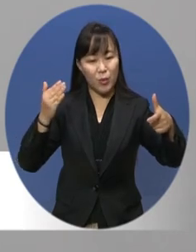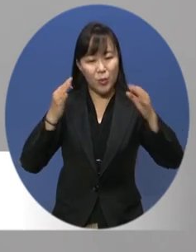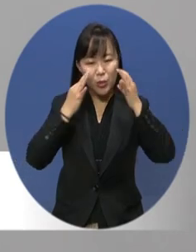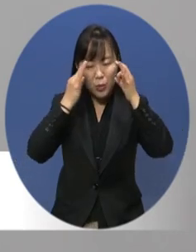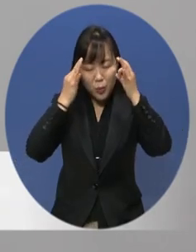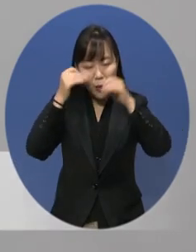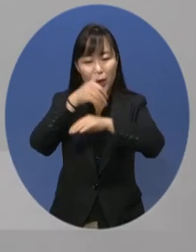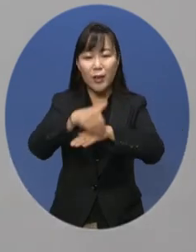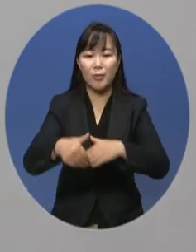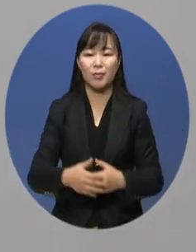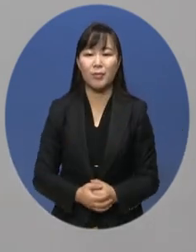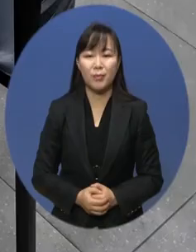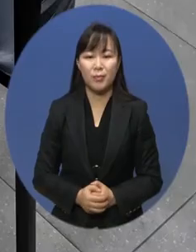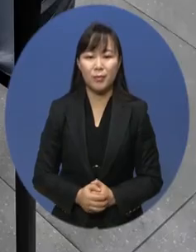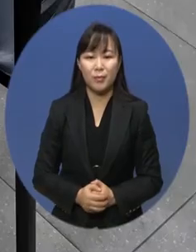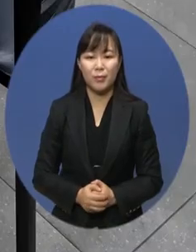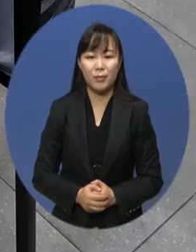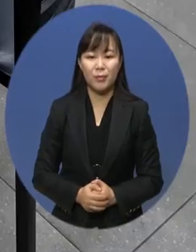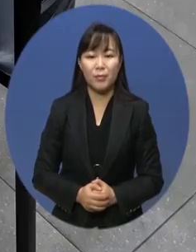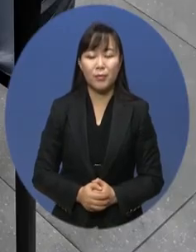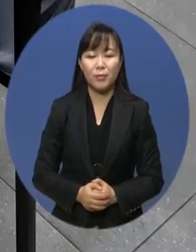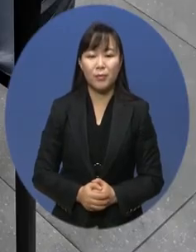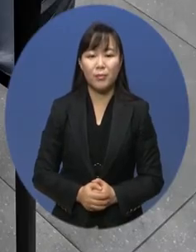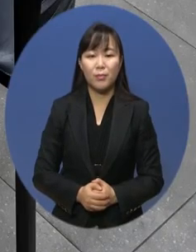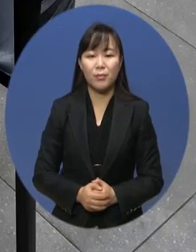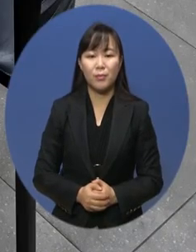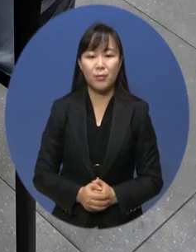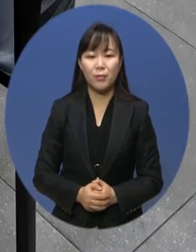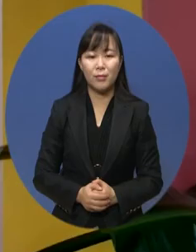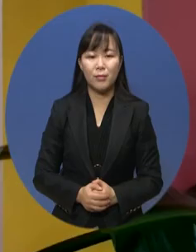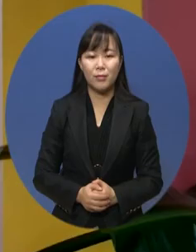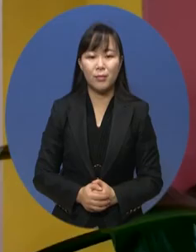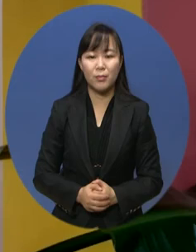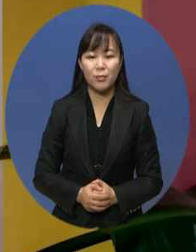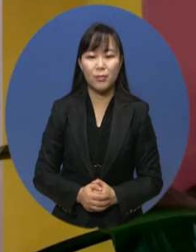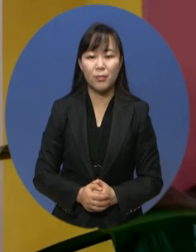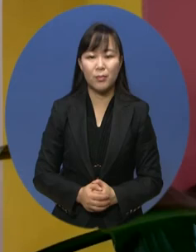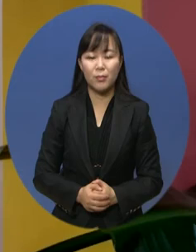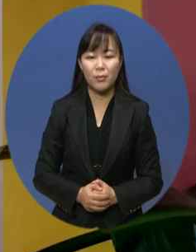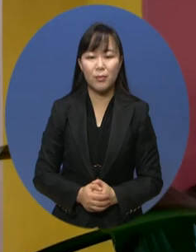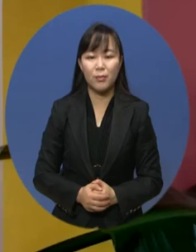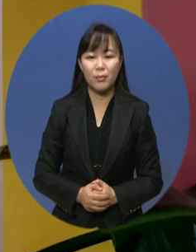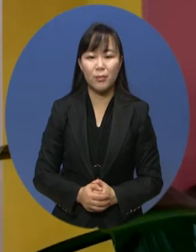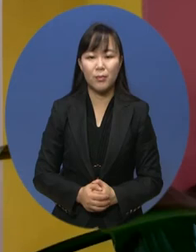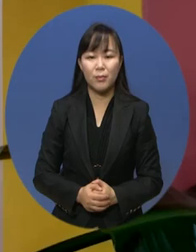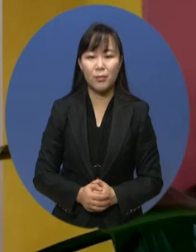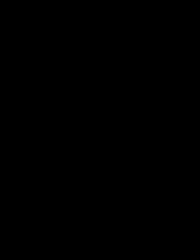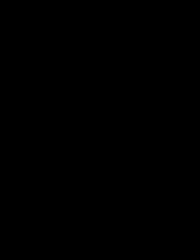노력해 나갈 계획입니다. TV 경기방송 정운선입니다.